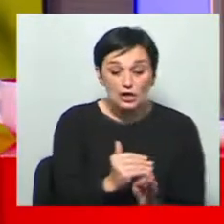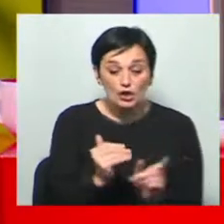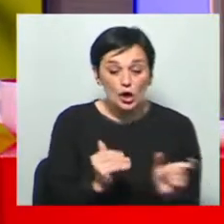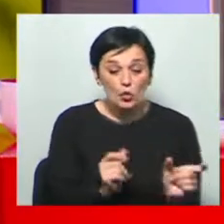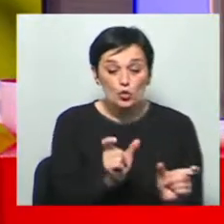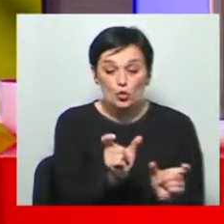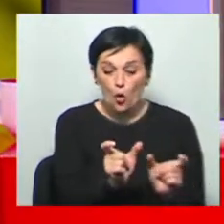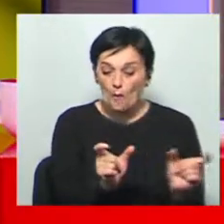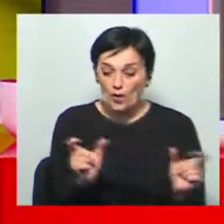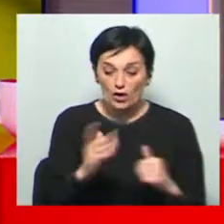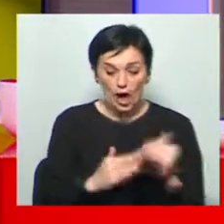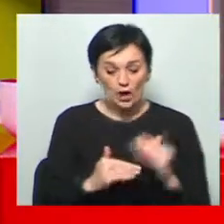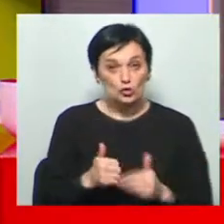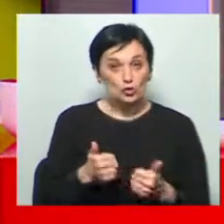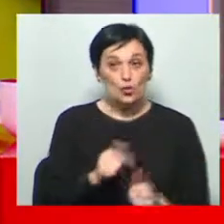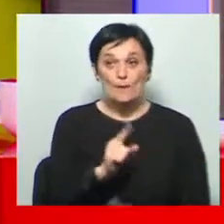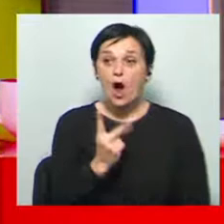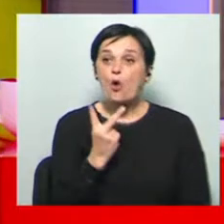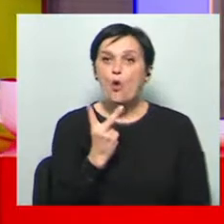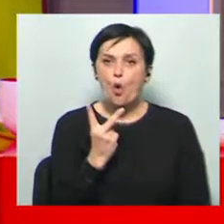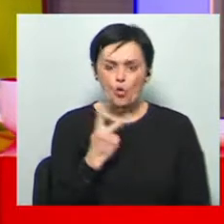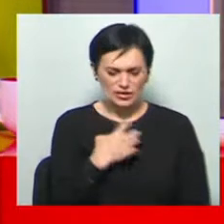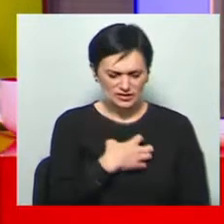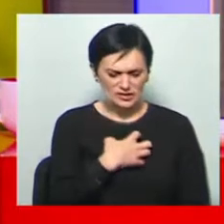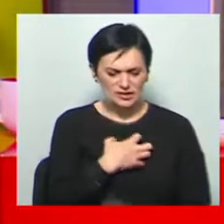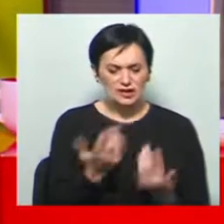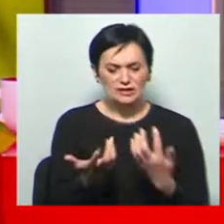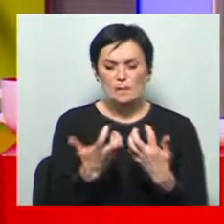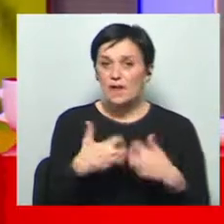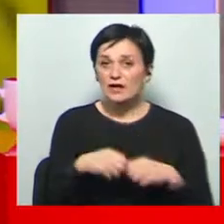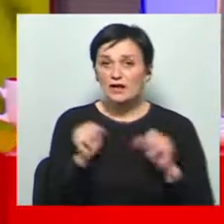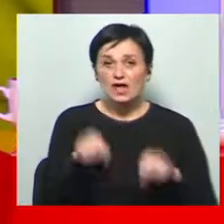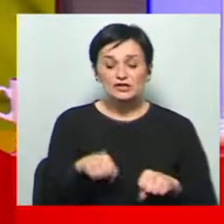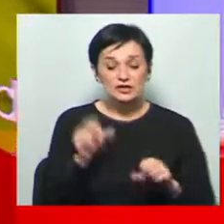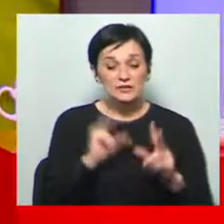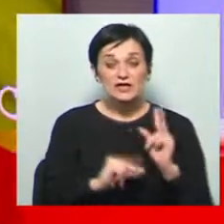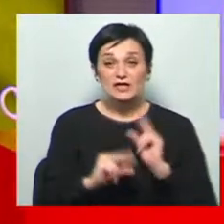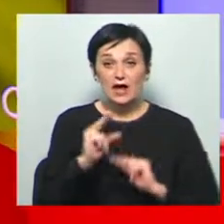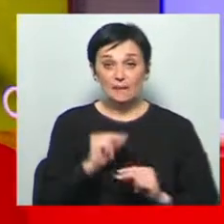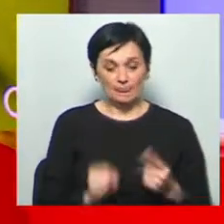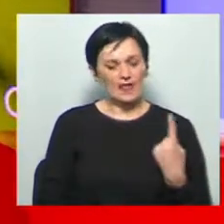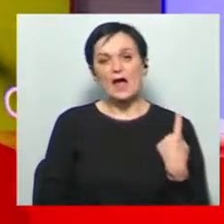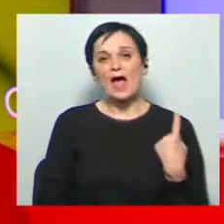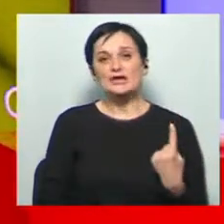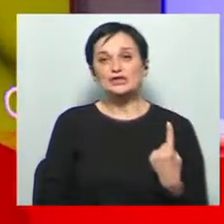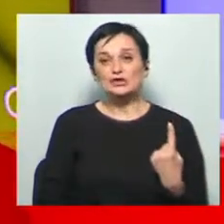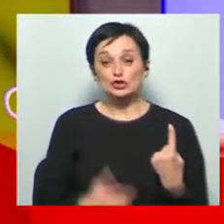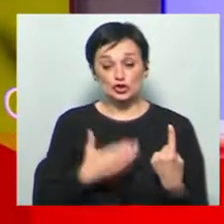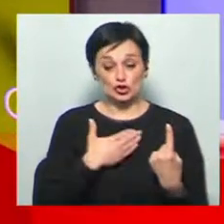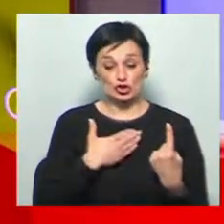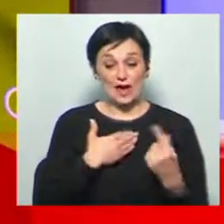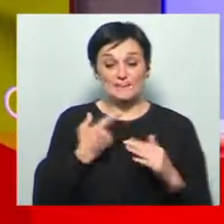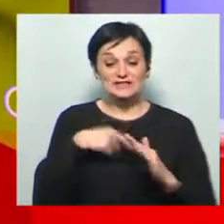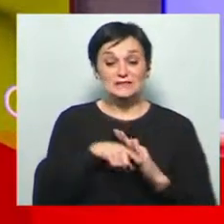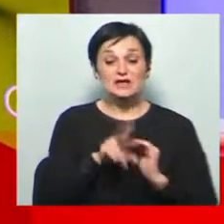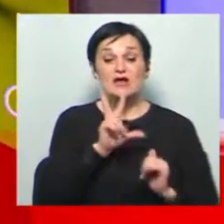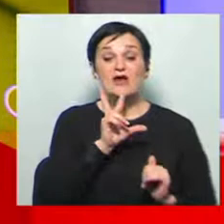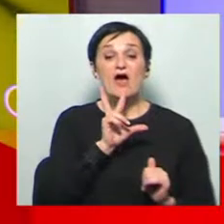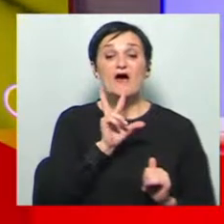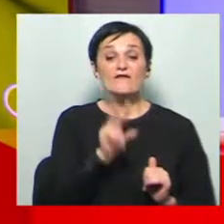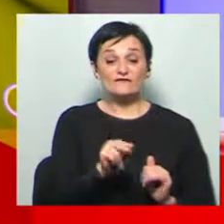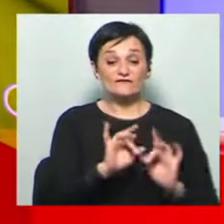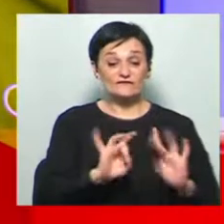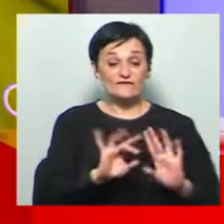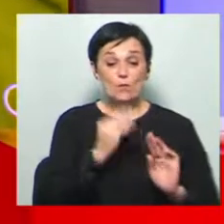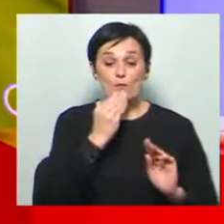ხელს უწყობდეს, მაგრამ ორი ძირითადი მექანიზმი შეიძლება იყოს გათვალისწინებული. ერთი, ჩემი არ დასახელებული ყველა